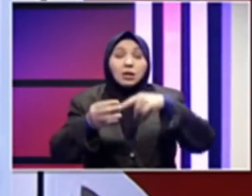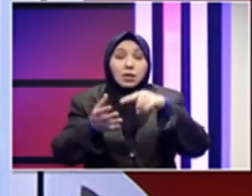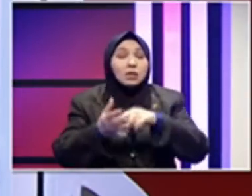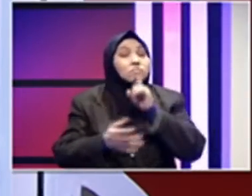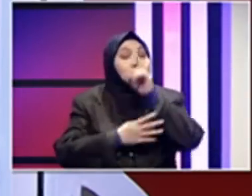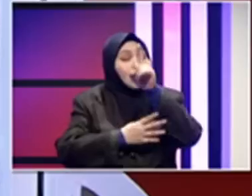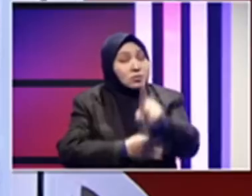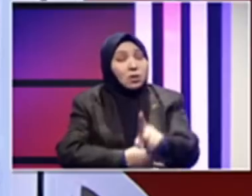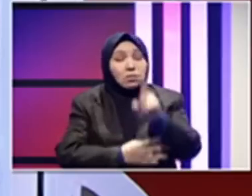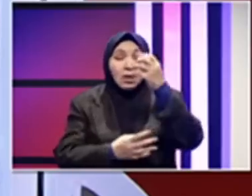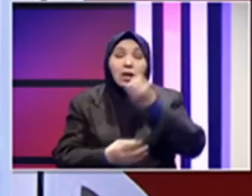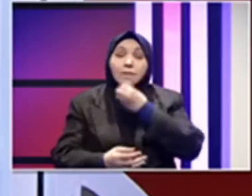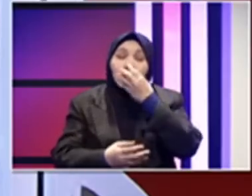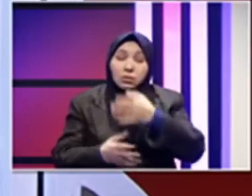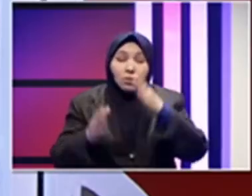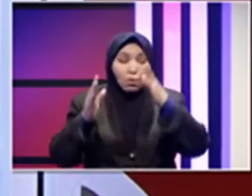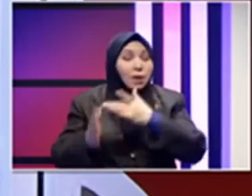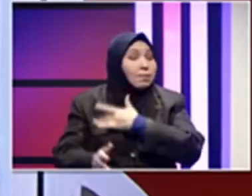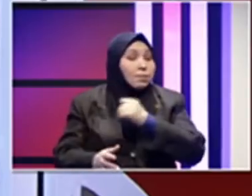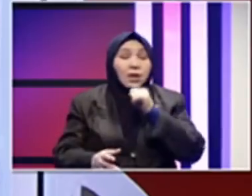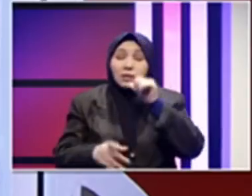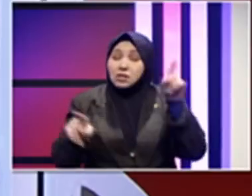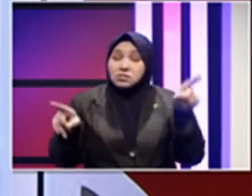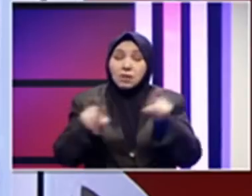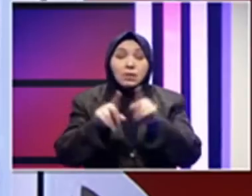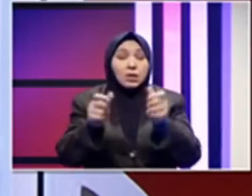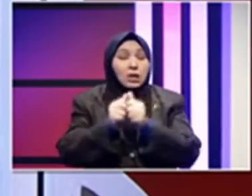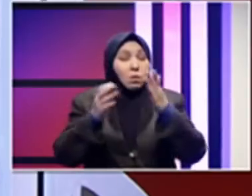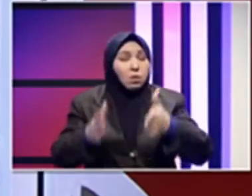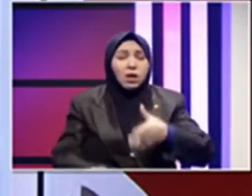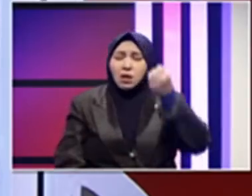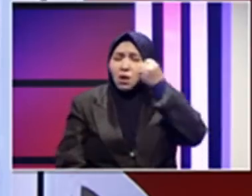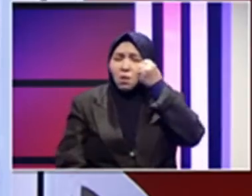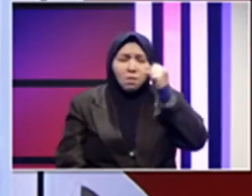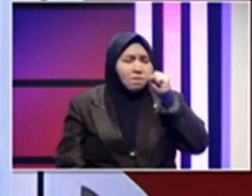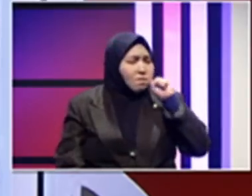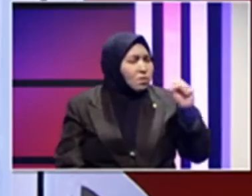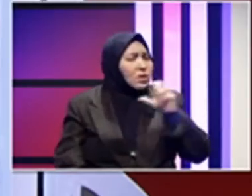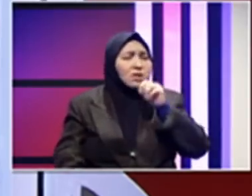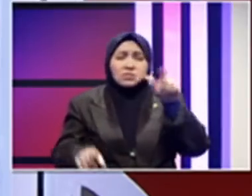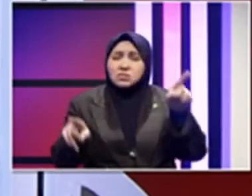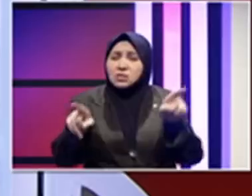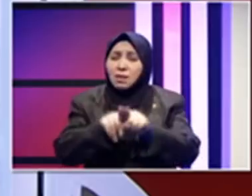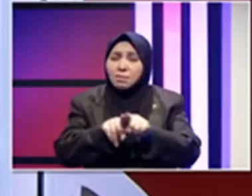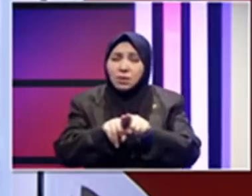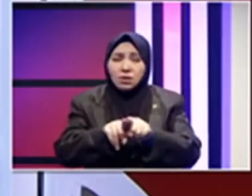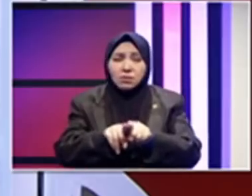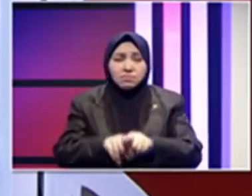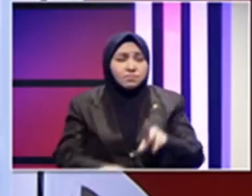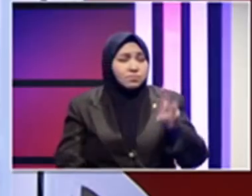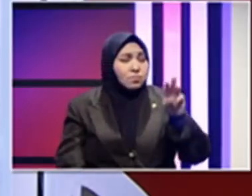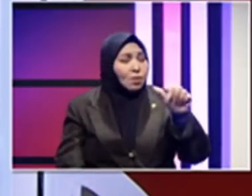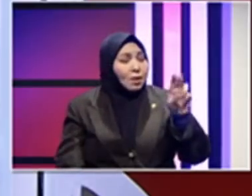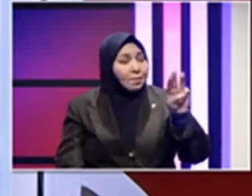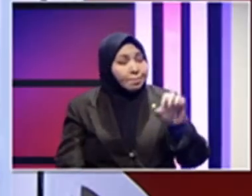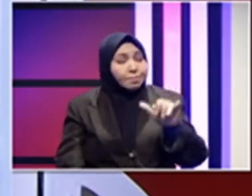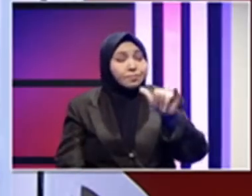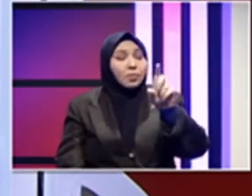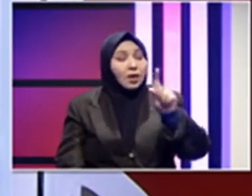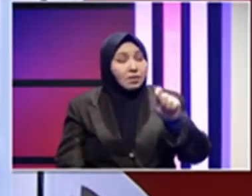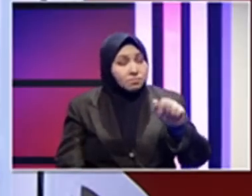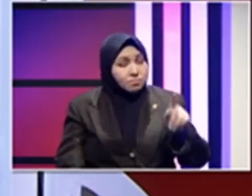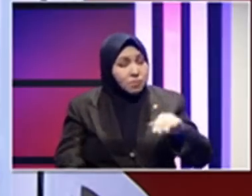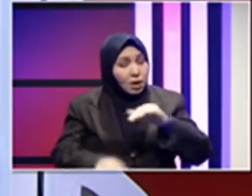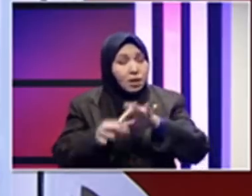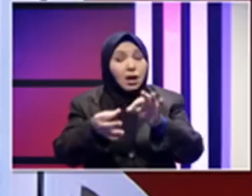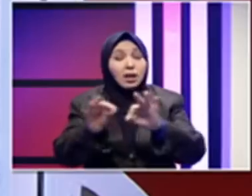sebenarnya Allah nak menyatakan orang beriman ini tidak sama dengan orang yang kufur. Maksudnya sebagaimana tidak sama wama yastawil a'ma wal basir pada